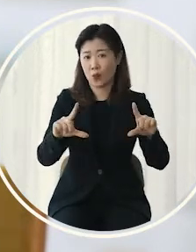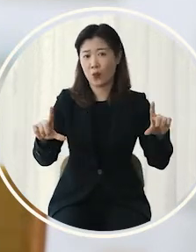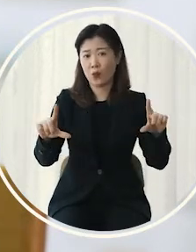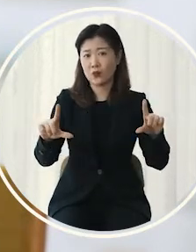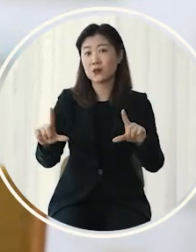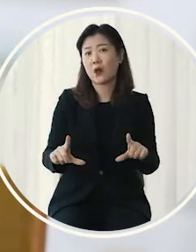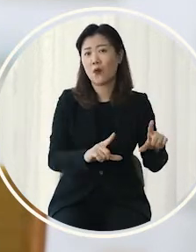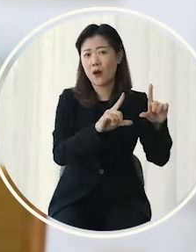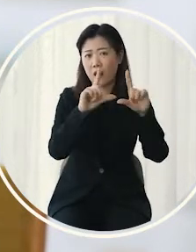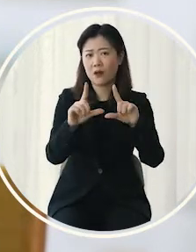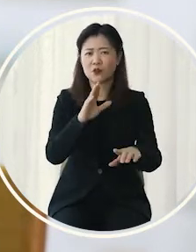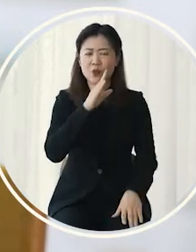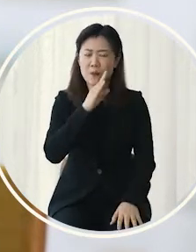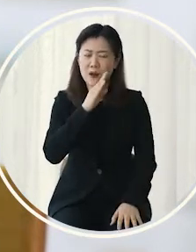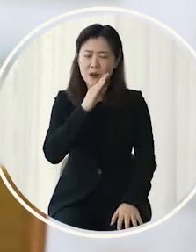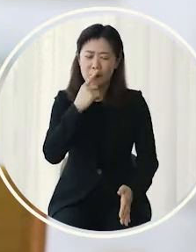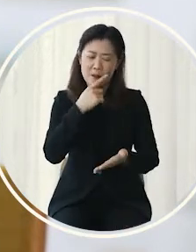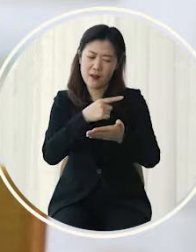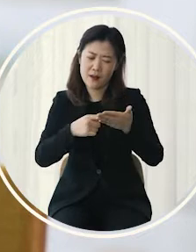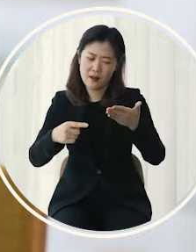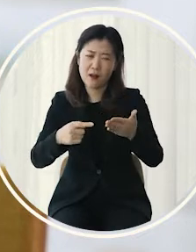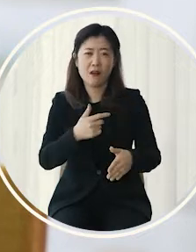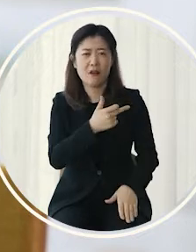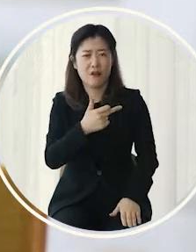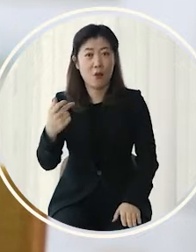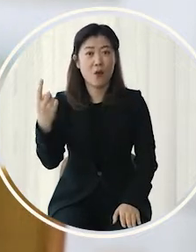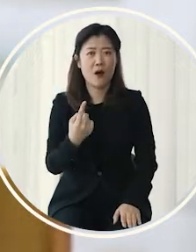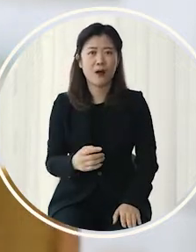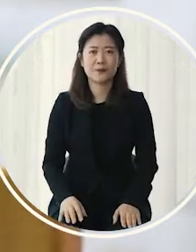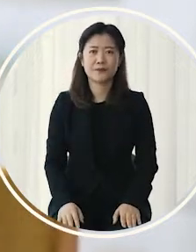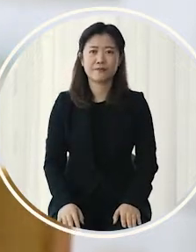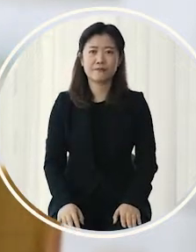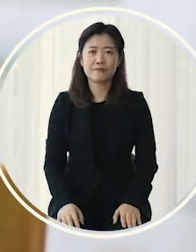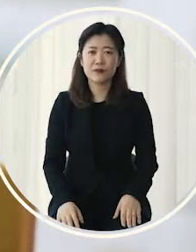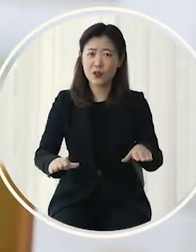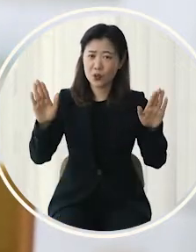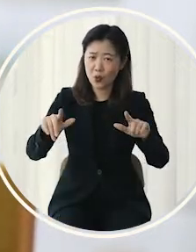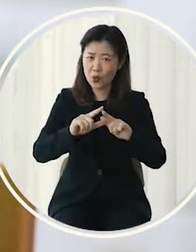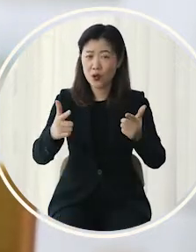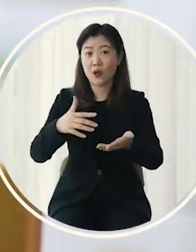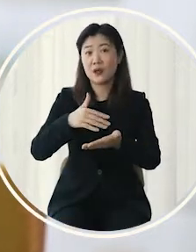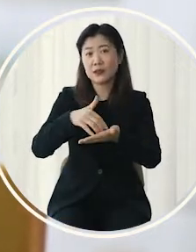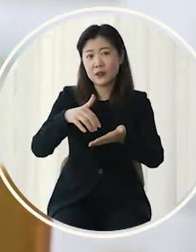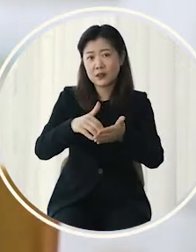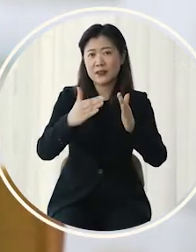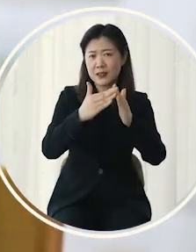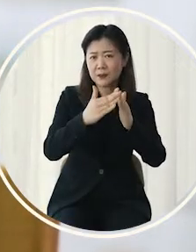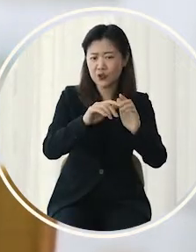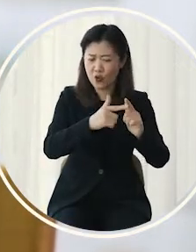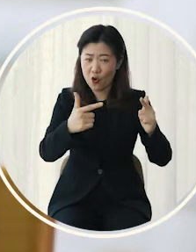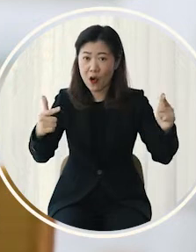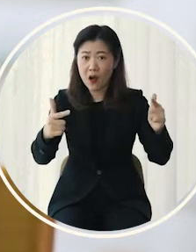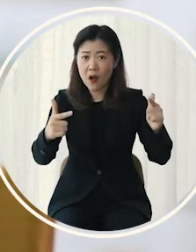굉장히 좀 황폐해질 것이에요. 네. 그 조류 개체군에 영향을 미치는 주요한